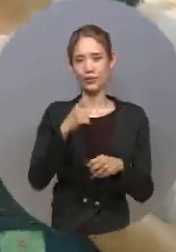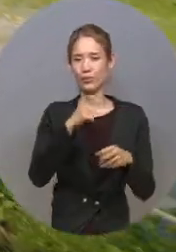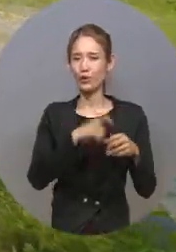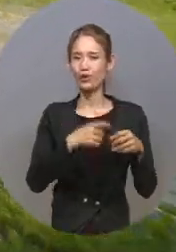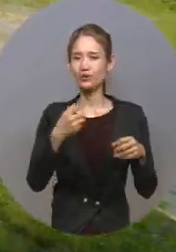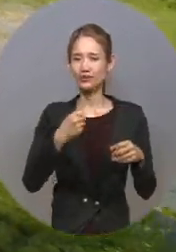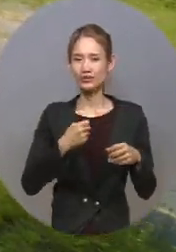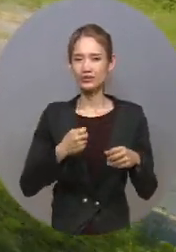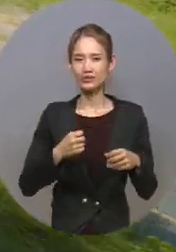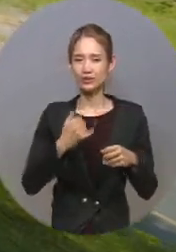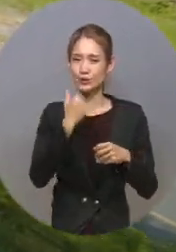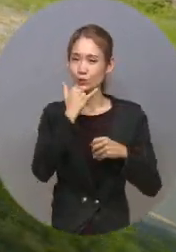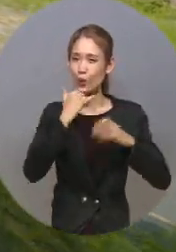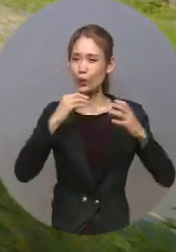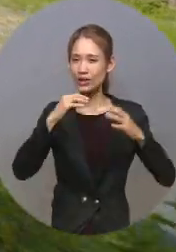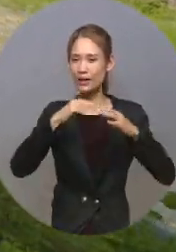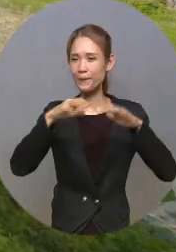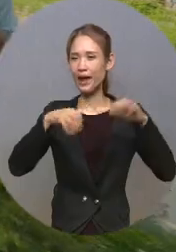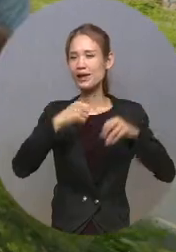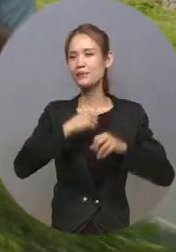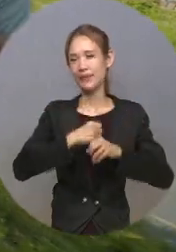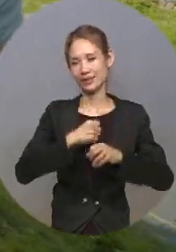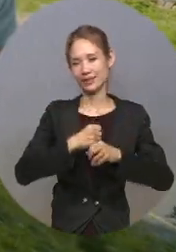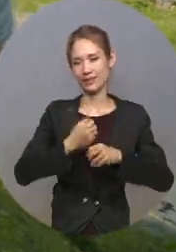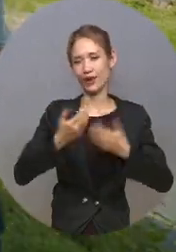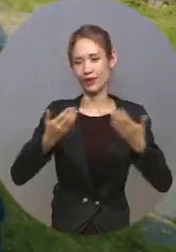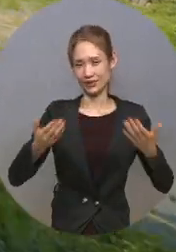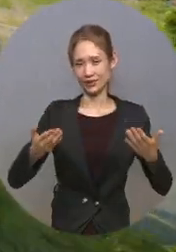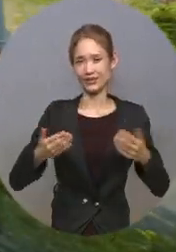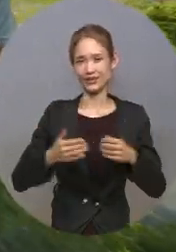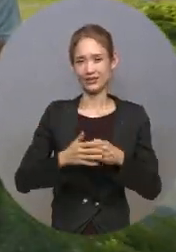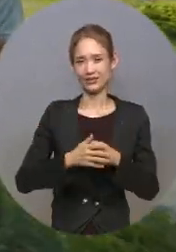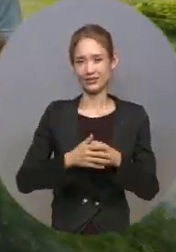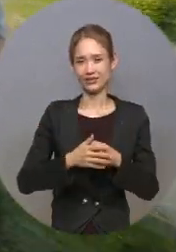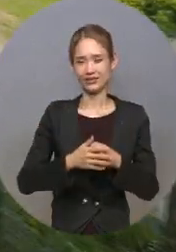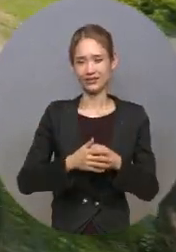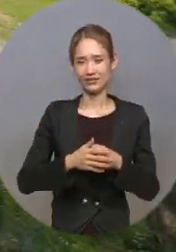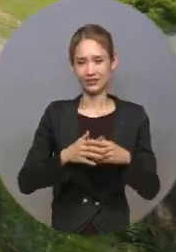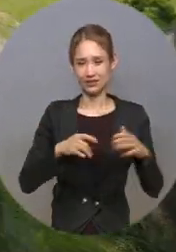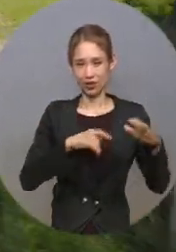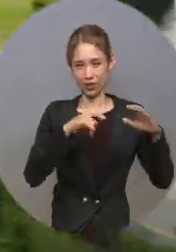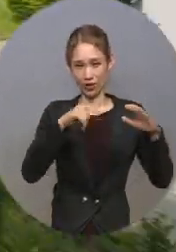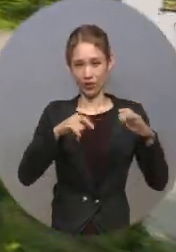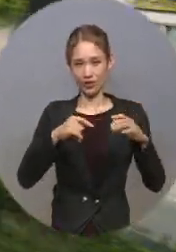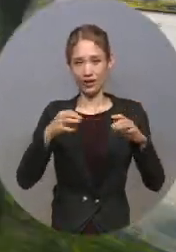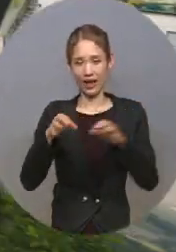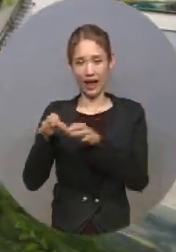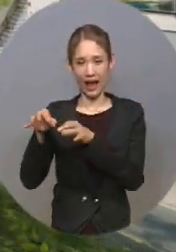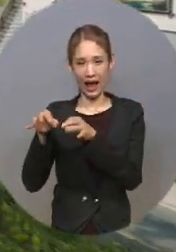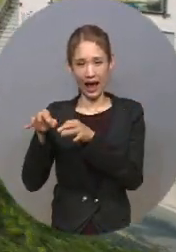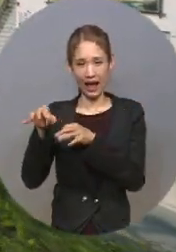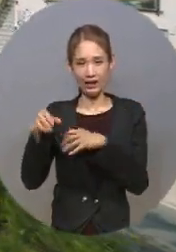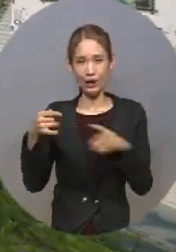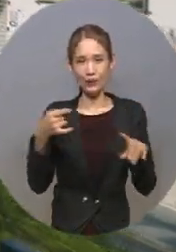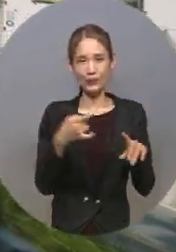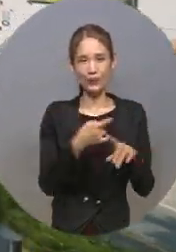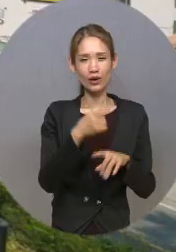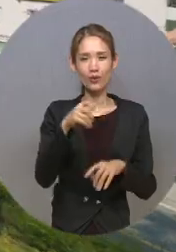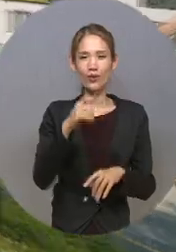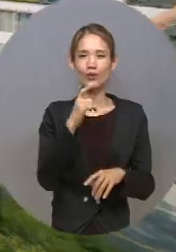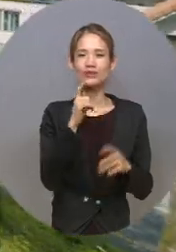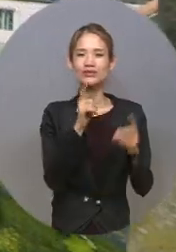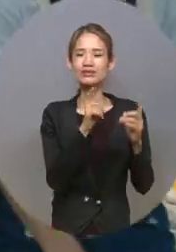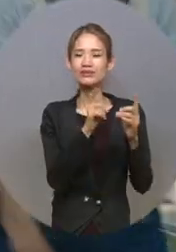자체에서 독일 마을을 조성을 한 거예요, 그때. 그래서 이제 지금 이렇게 있는 터들도 지금 가게로 많이 바뀌었지만 그때 당시에는 실제로